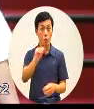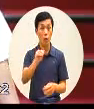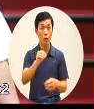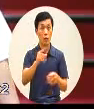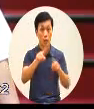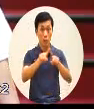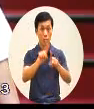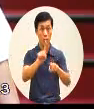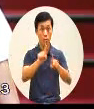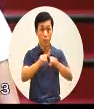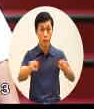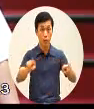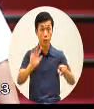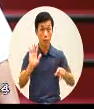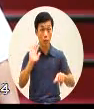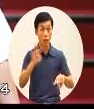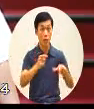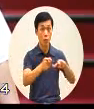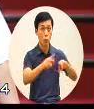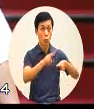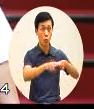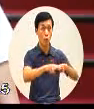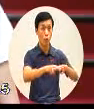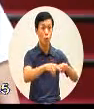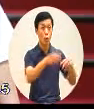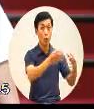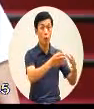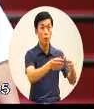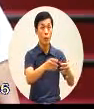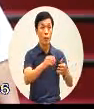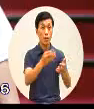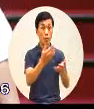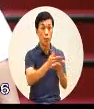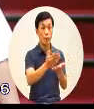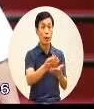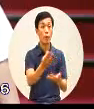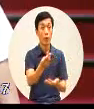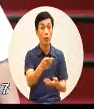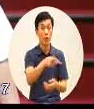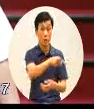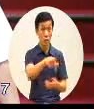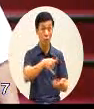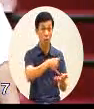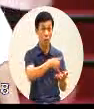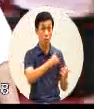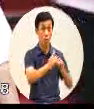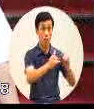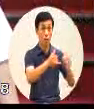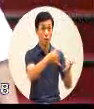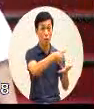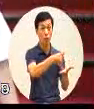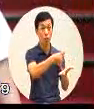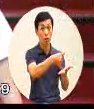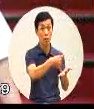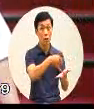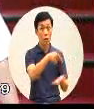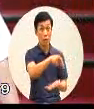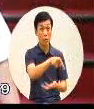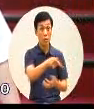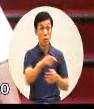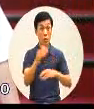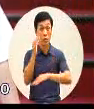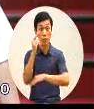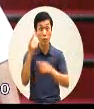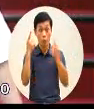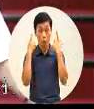决，这个人属于很弱势。我讲过，这本来政府就爱贫富生养